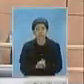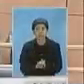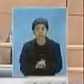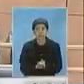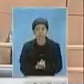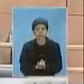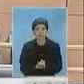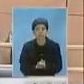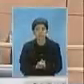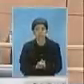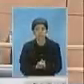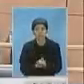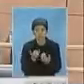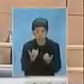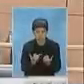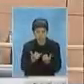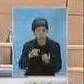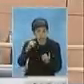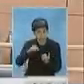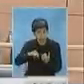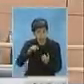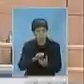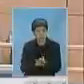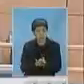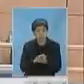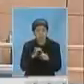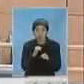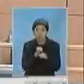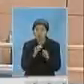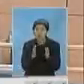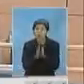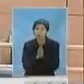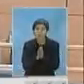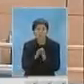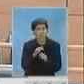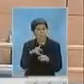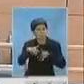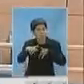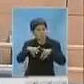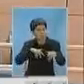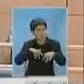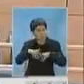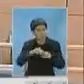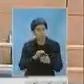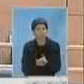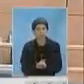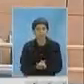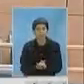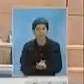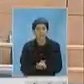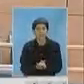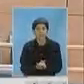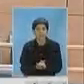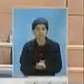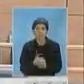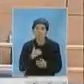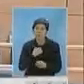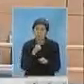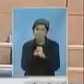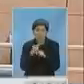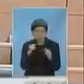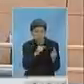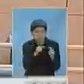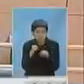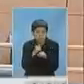ครับเพราะสภานี้เป็นที่รวมของตัวแทนประชาชนทั้งประเทศแล้วมันต้องถก